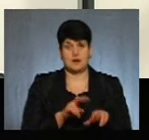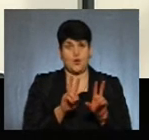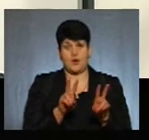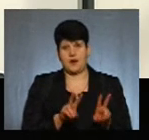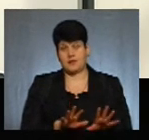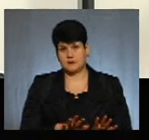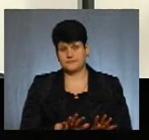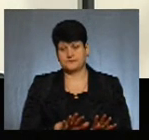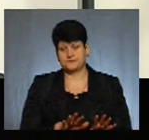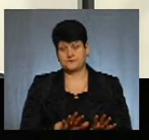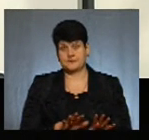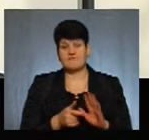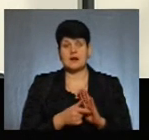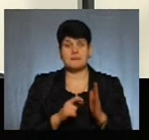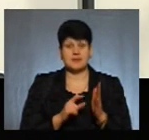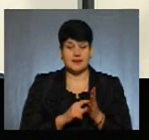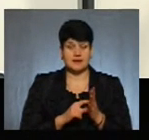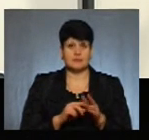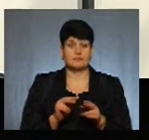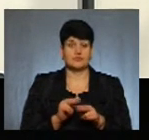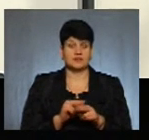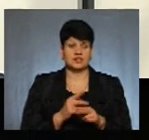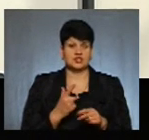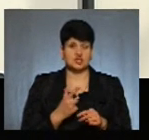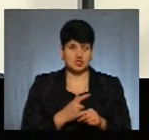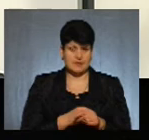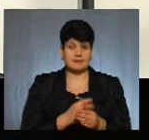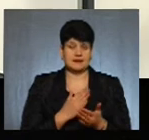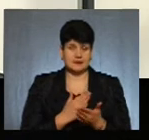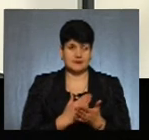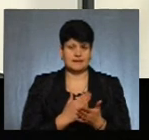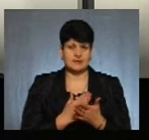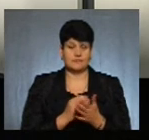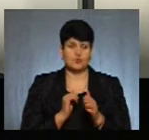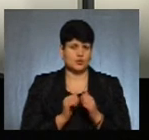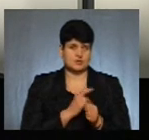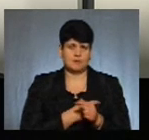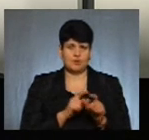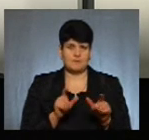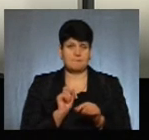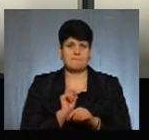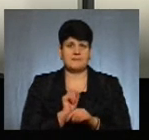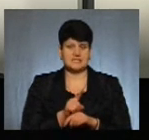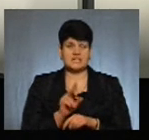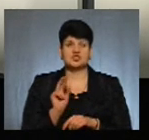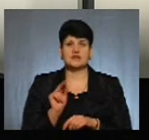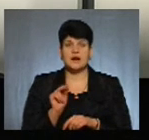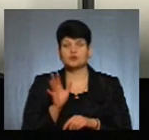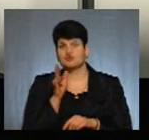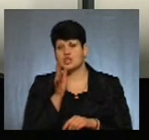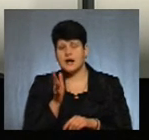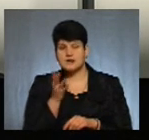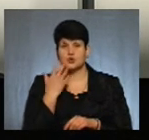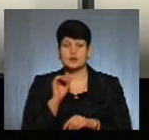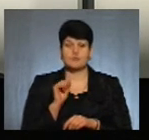огляне. В кабінеті профілактичних щеплень, що є в кожній поліклініці, призначить дату, час,